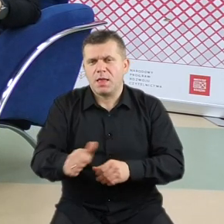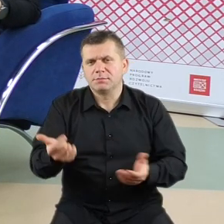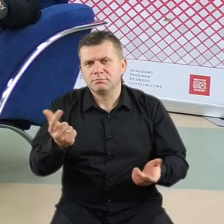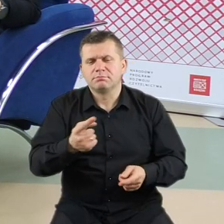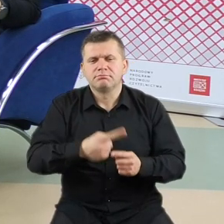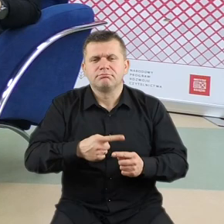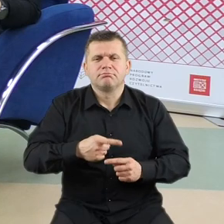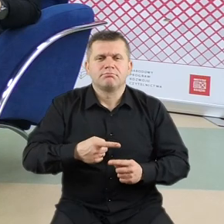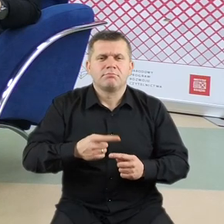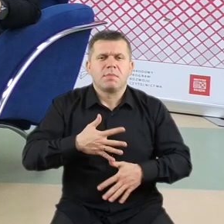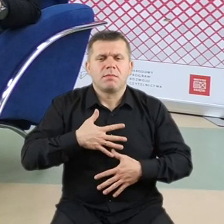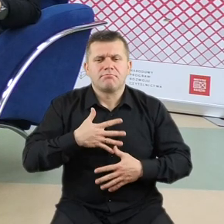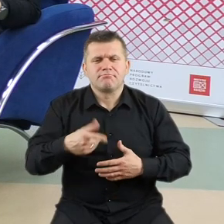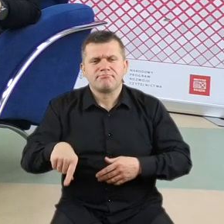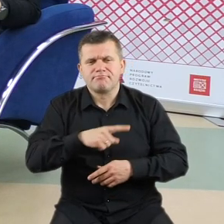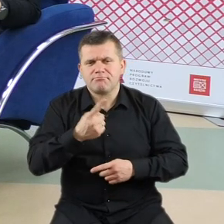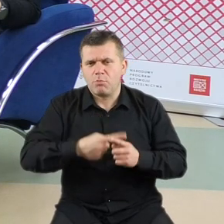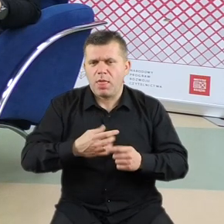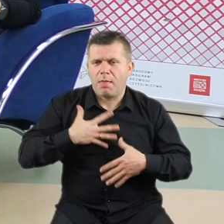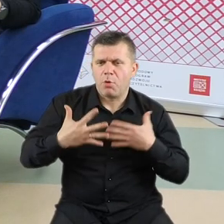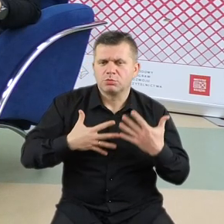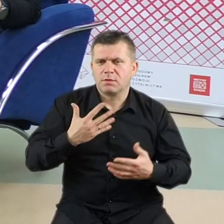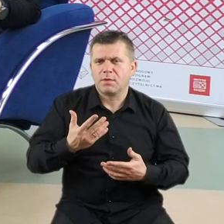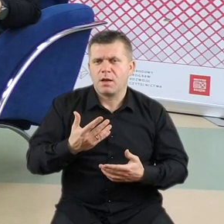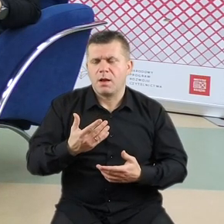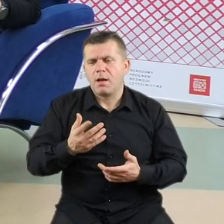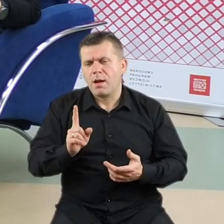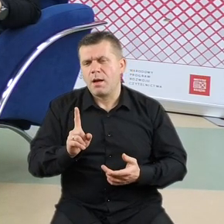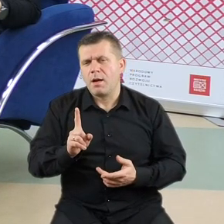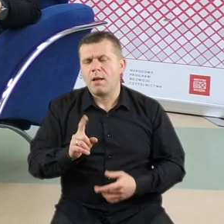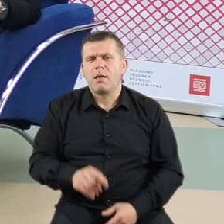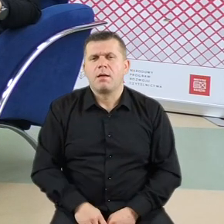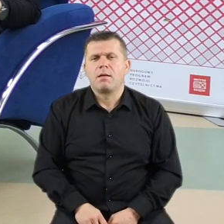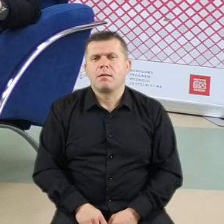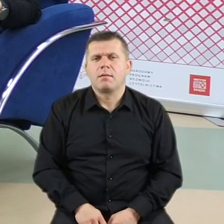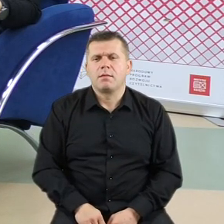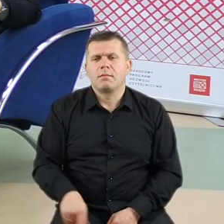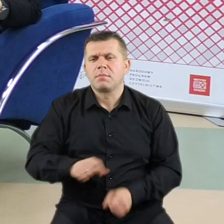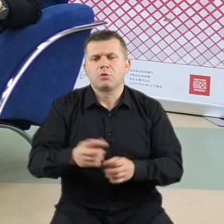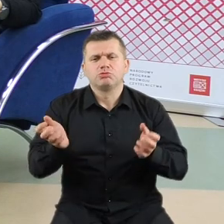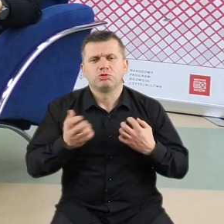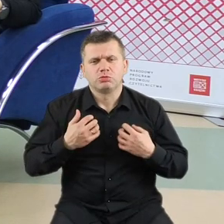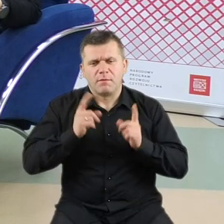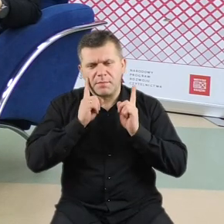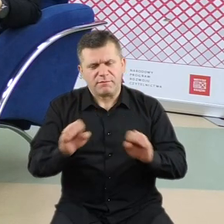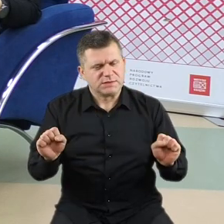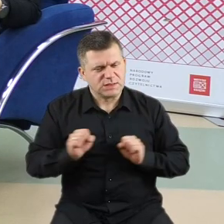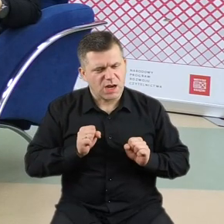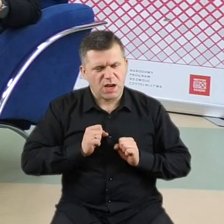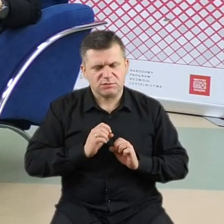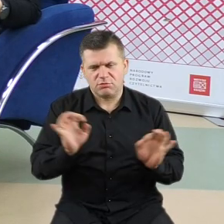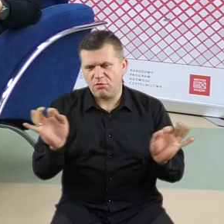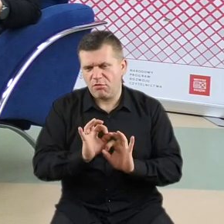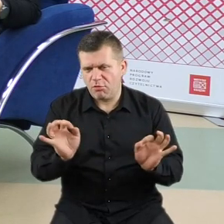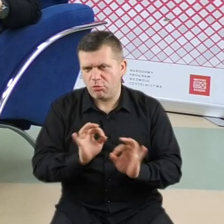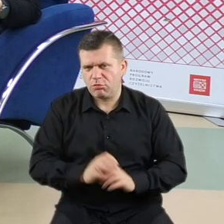takiego emocjonowania się tym, no to jednak wydziera spod tego taka życiowa prawda straszna, okrutna i